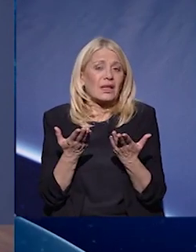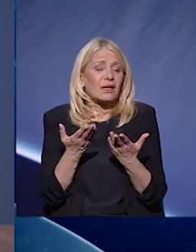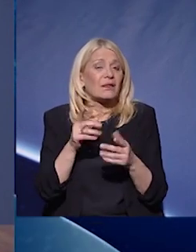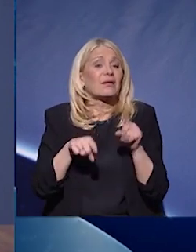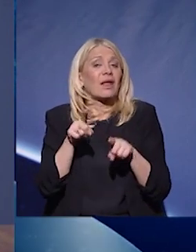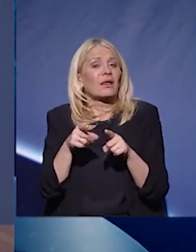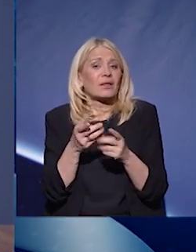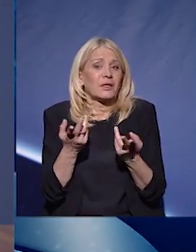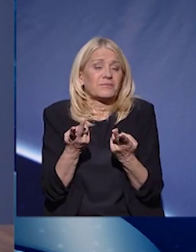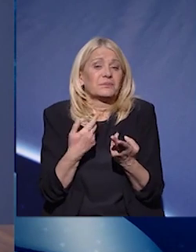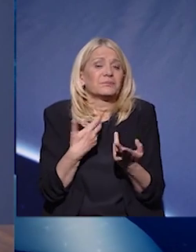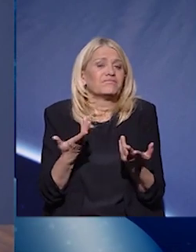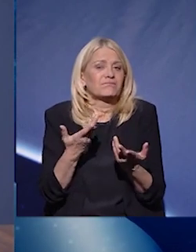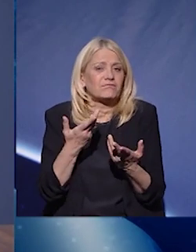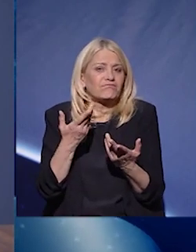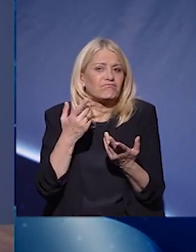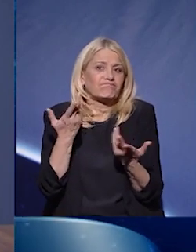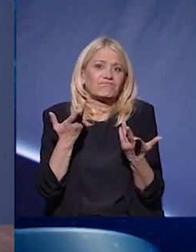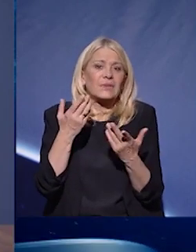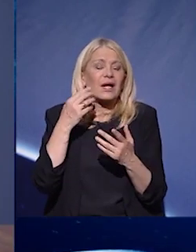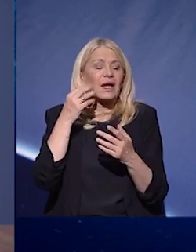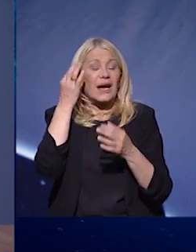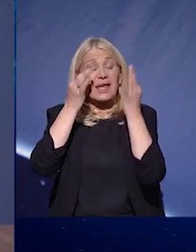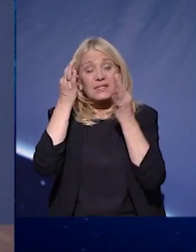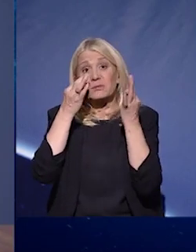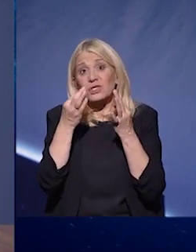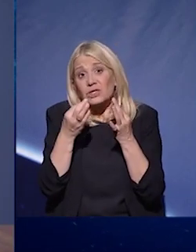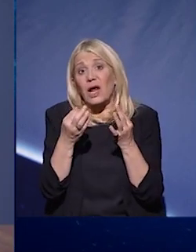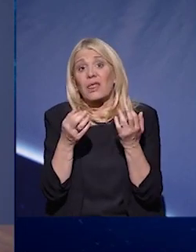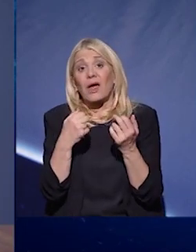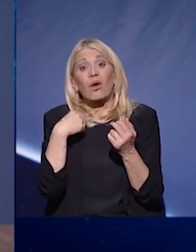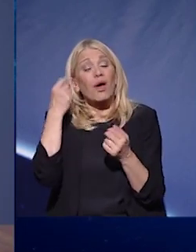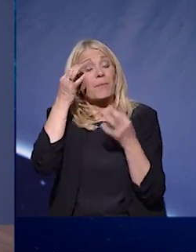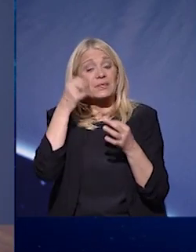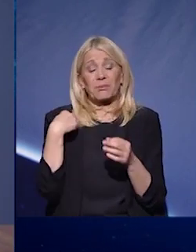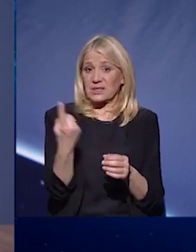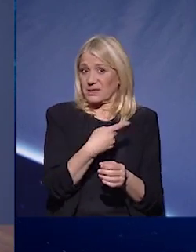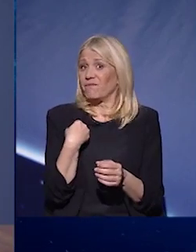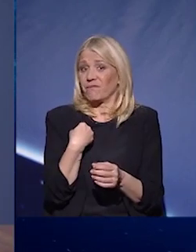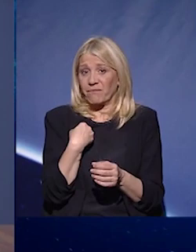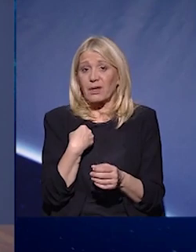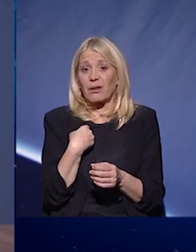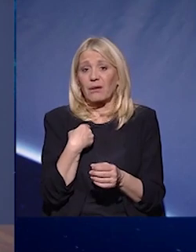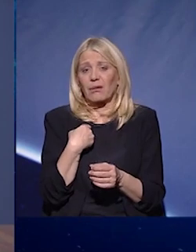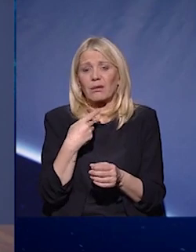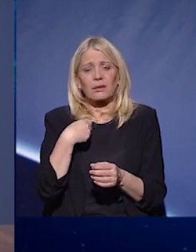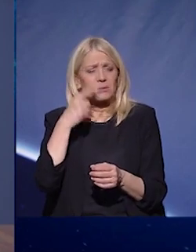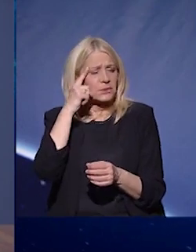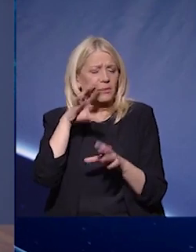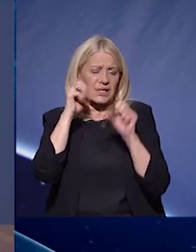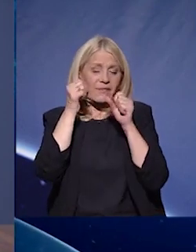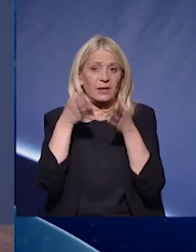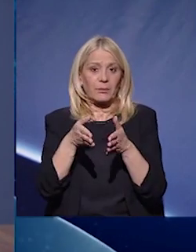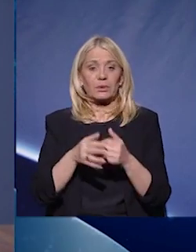neki racional ili neko racionalno razmišljenje koje mislim da je u svima nama dominira.